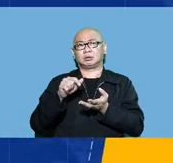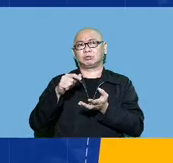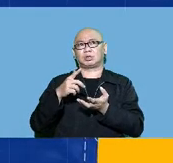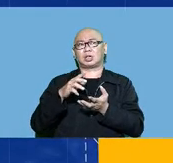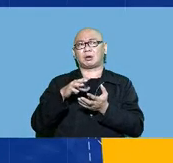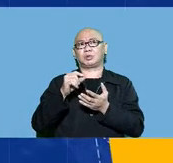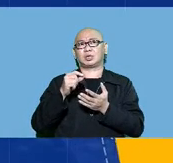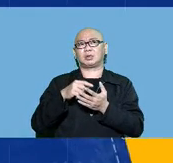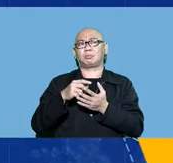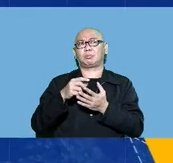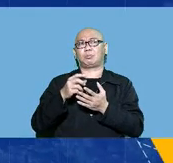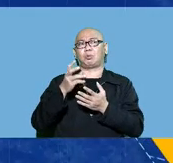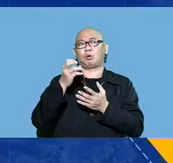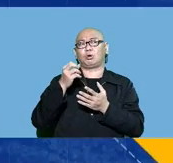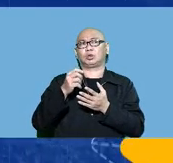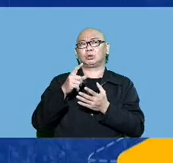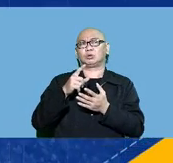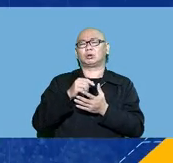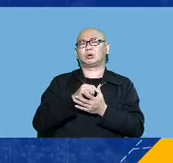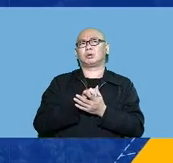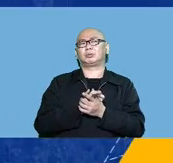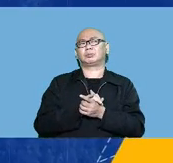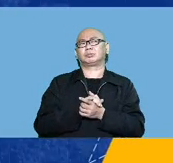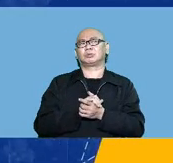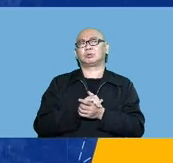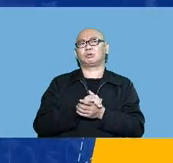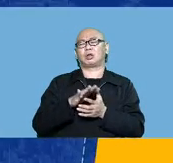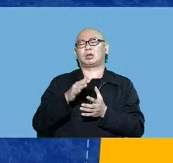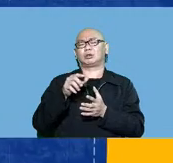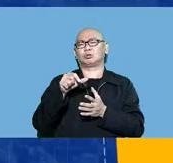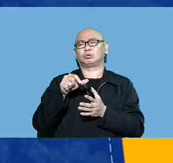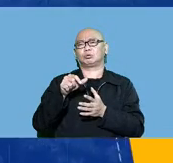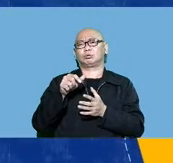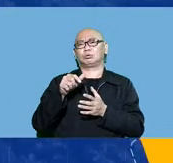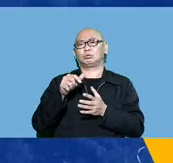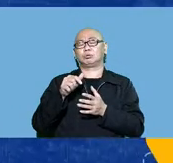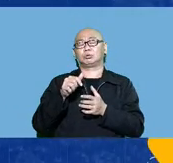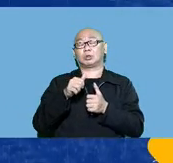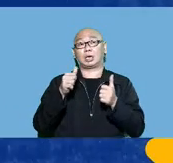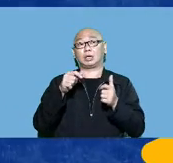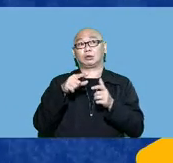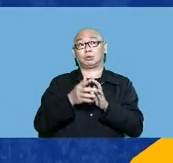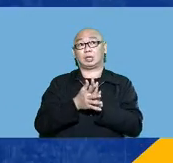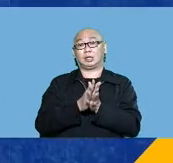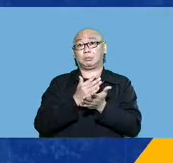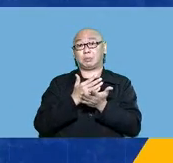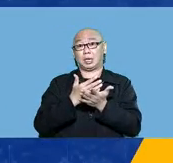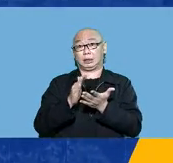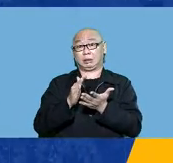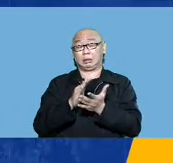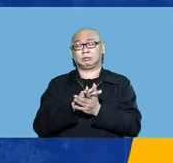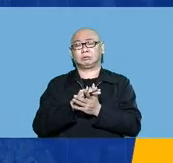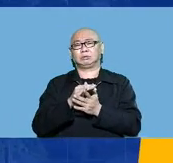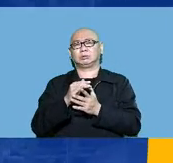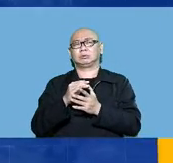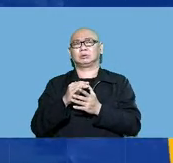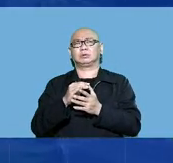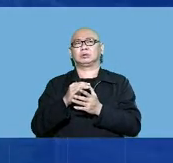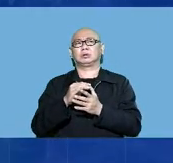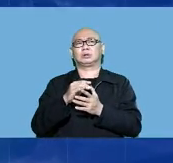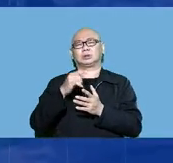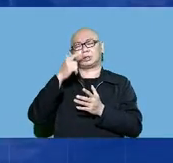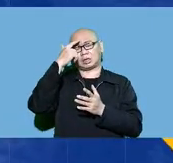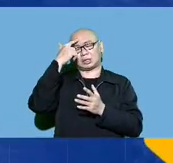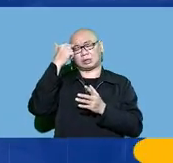diambil dari top pohonnya. Itu menarik juga, seolah mangga itu masih segar, dan memang itu menjadi bagian dari